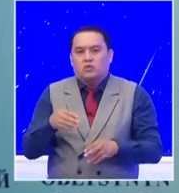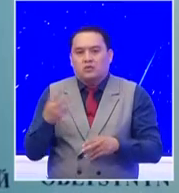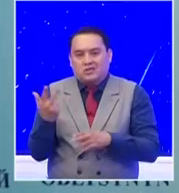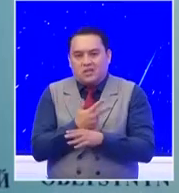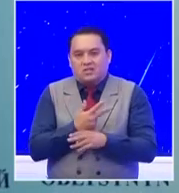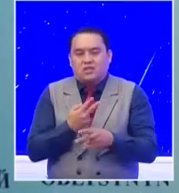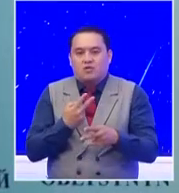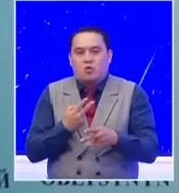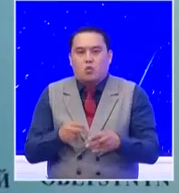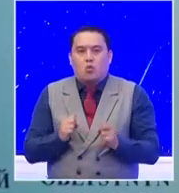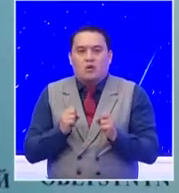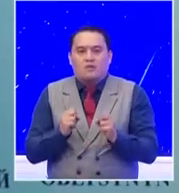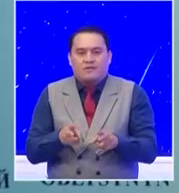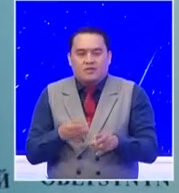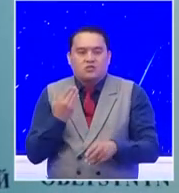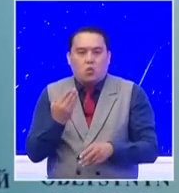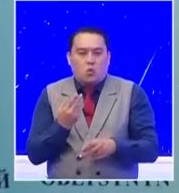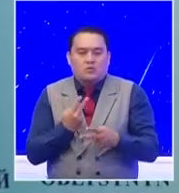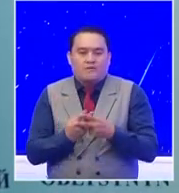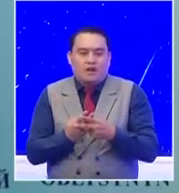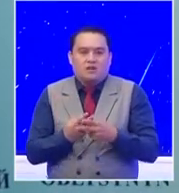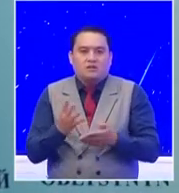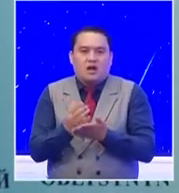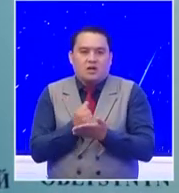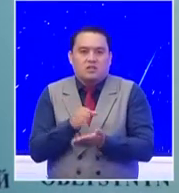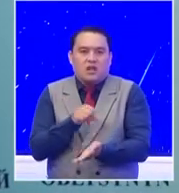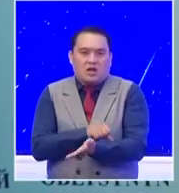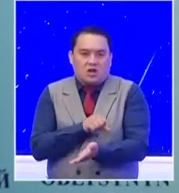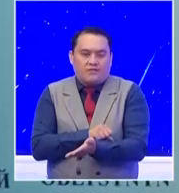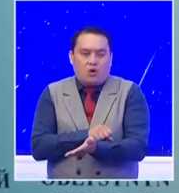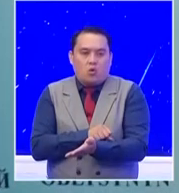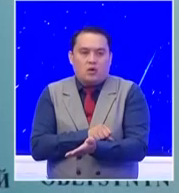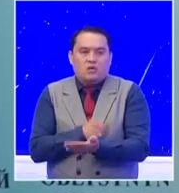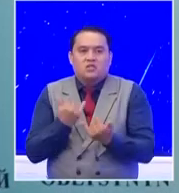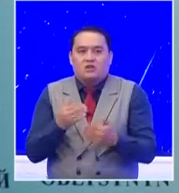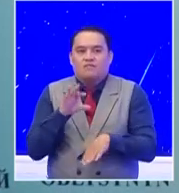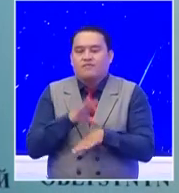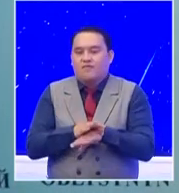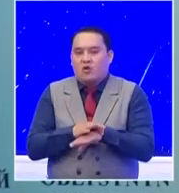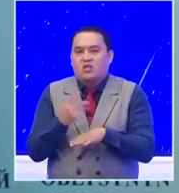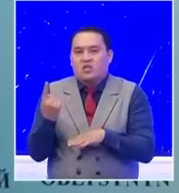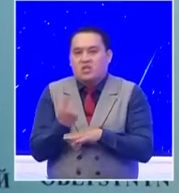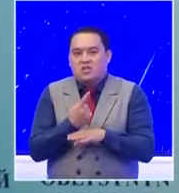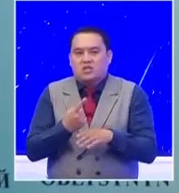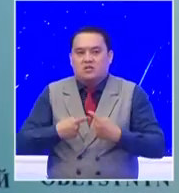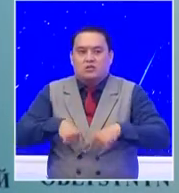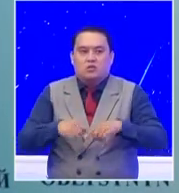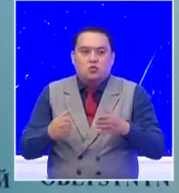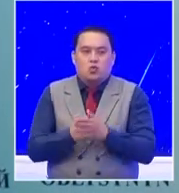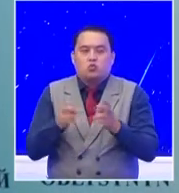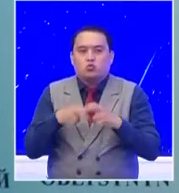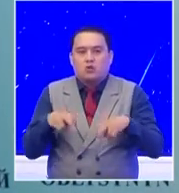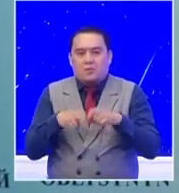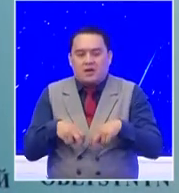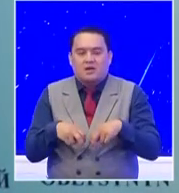трижды привлекался к уголовной ответственности за хранение наркотических веществ. Данный факт зарегистрирован в единый реестр досудебного